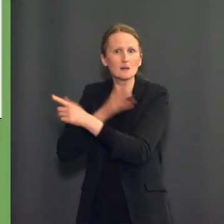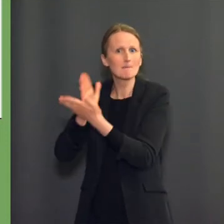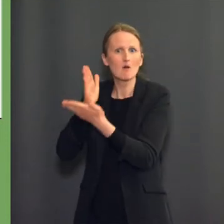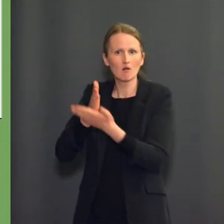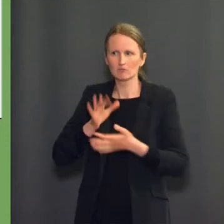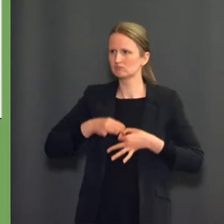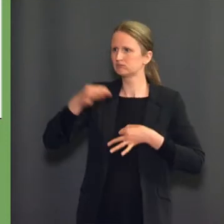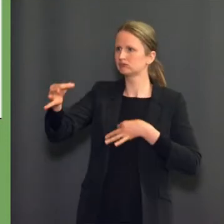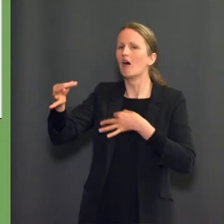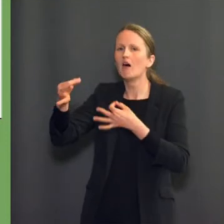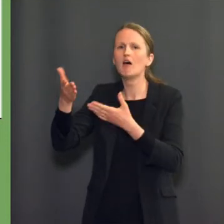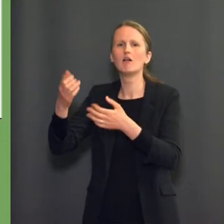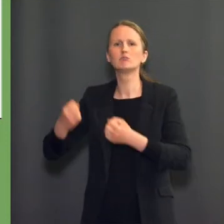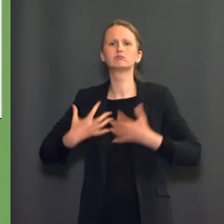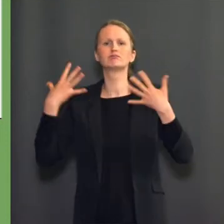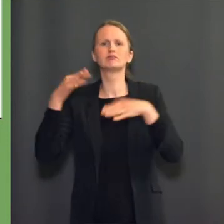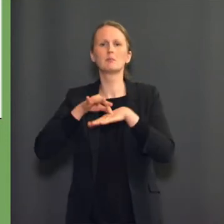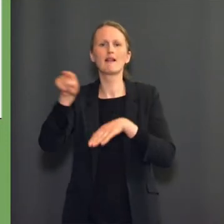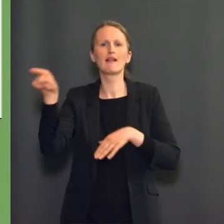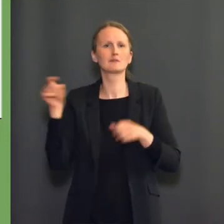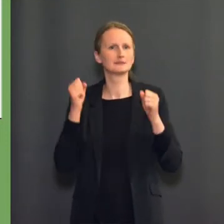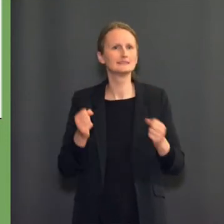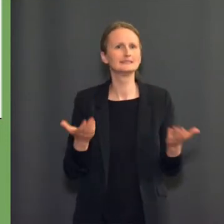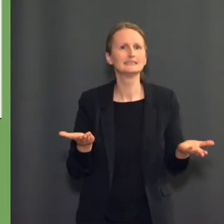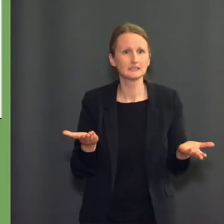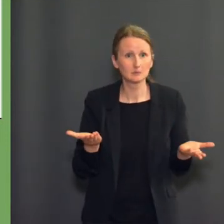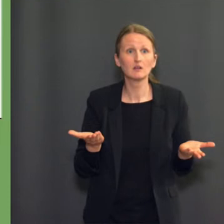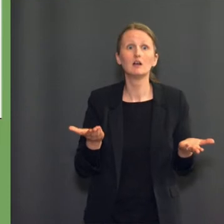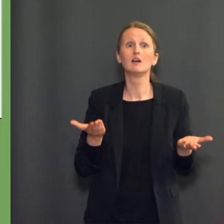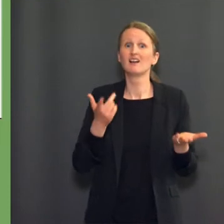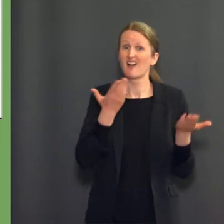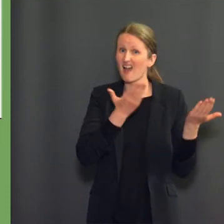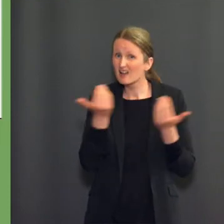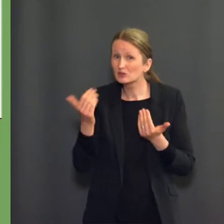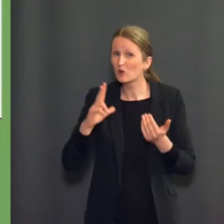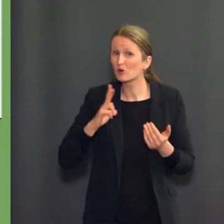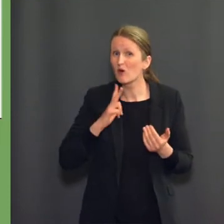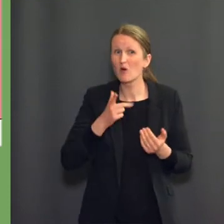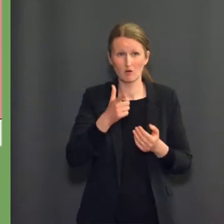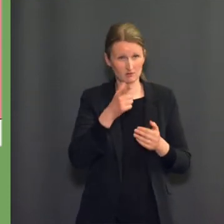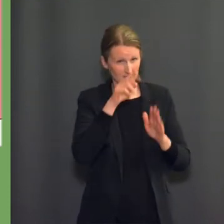pas atteinte, il convient de rester prudent pour le bien de tous.